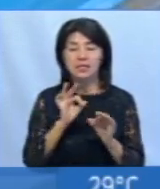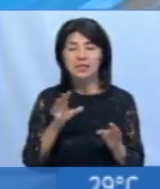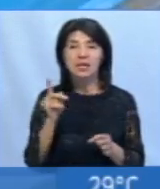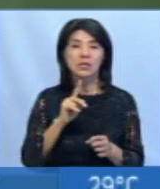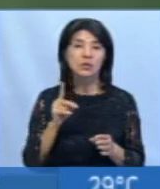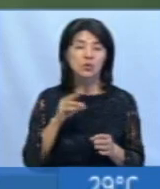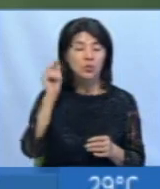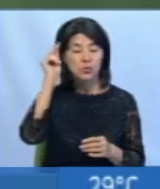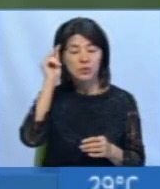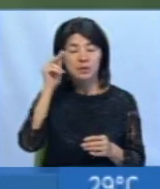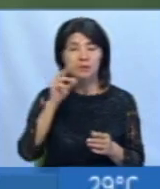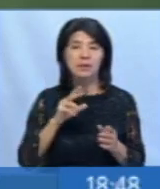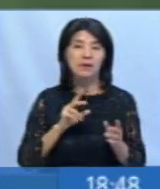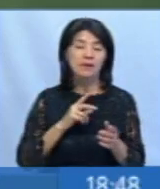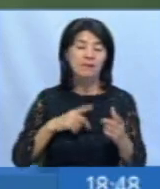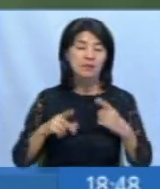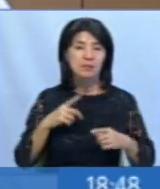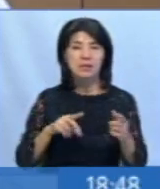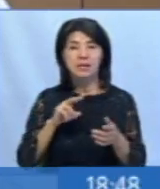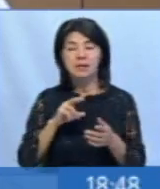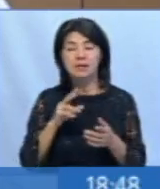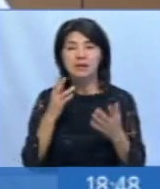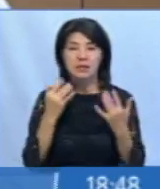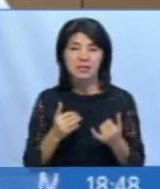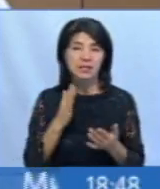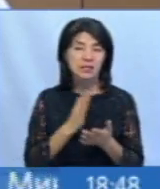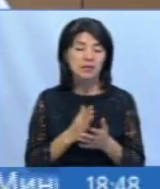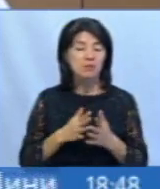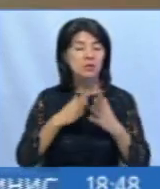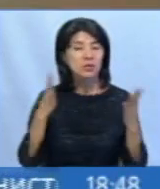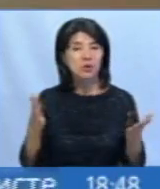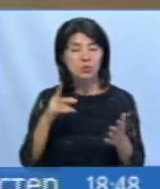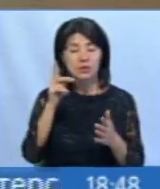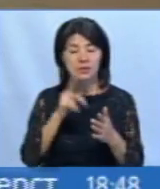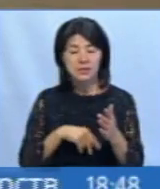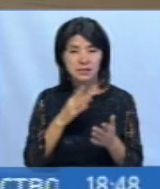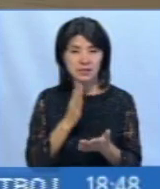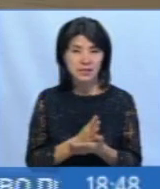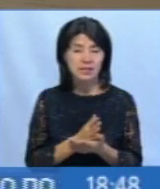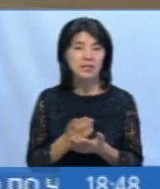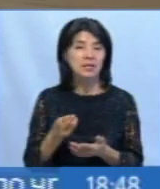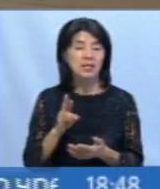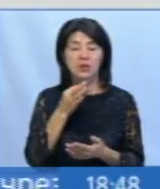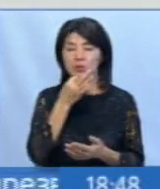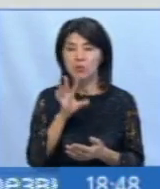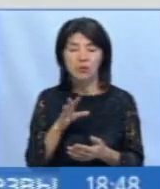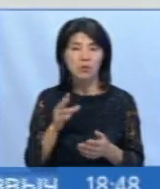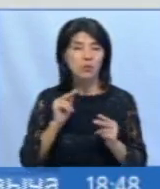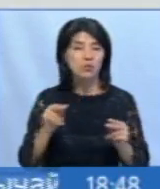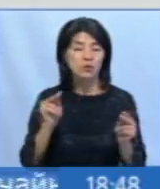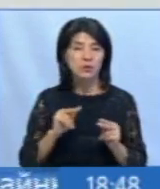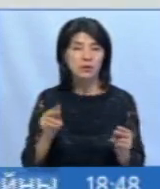и воспитательного процесса имеет большое значение для любого учителя, и поэтому они стараются проявить все свои знания и